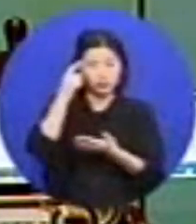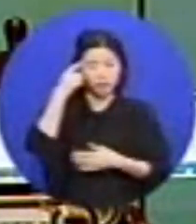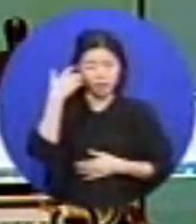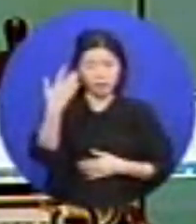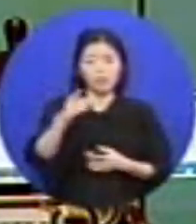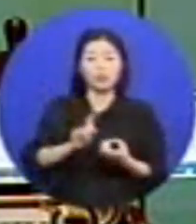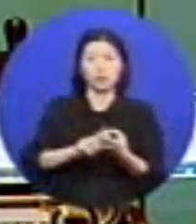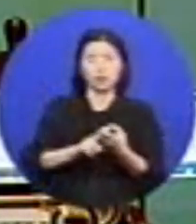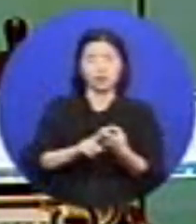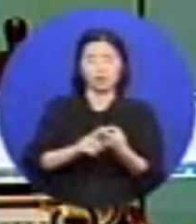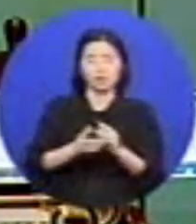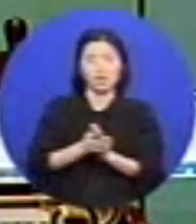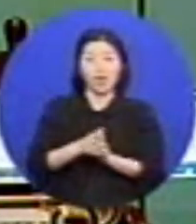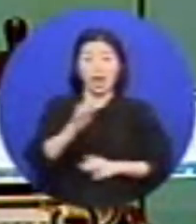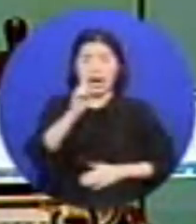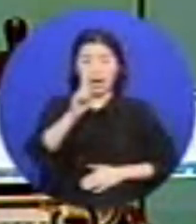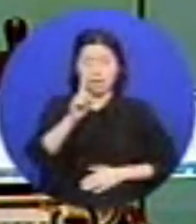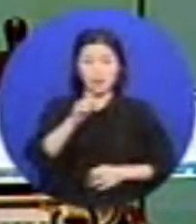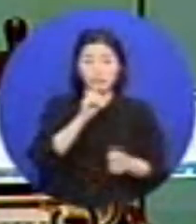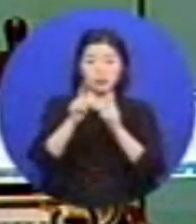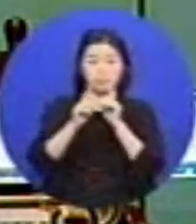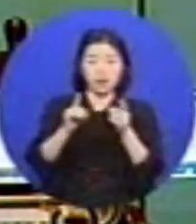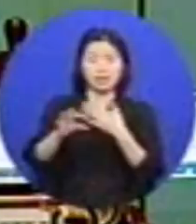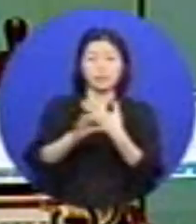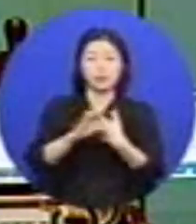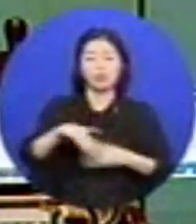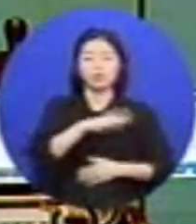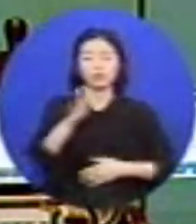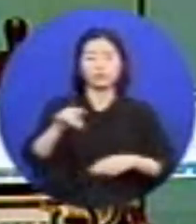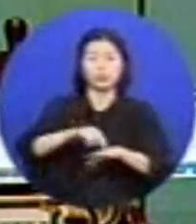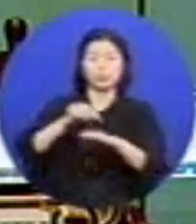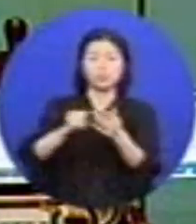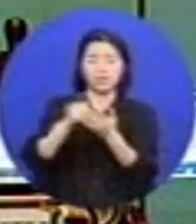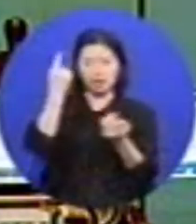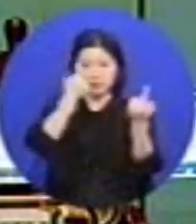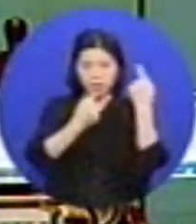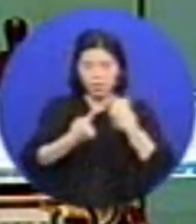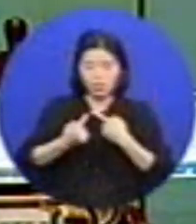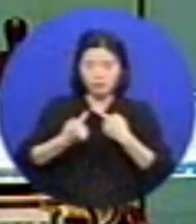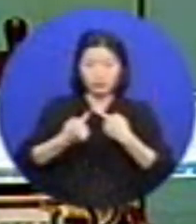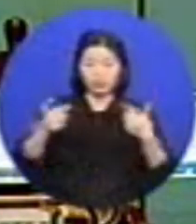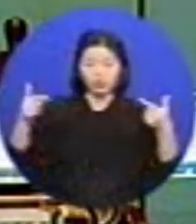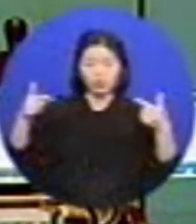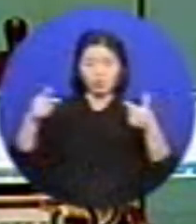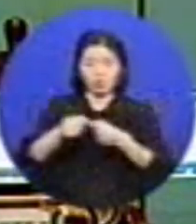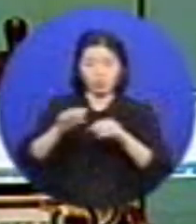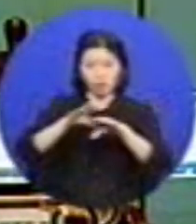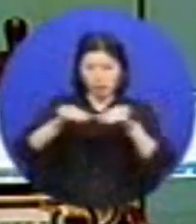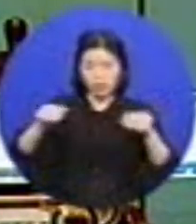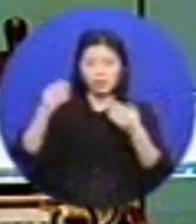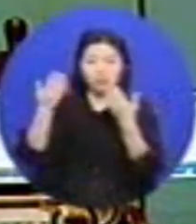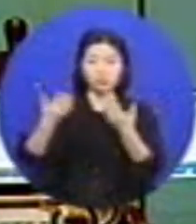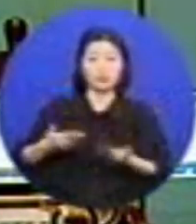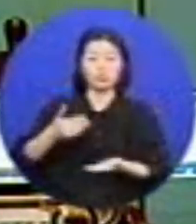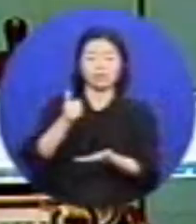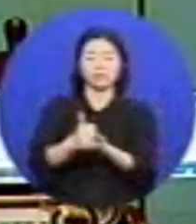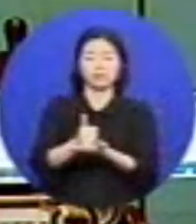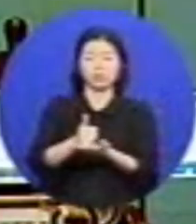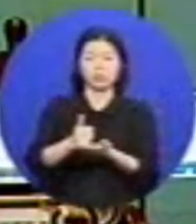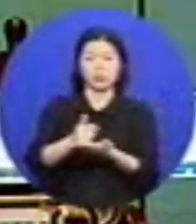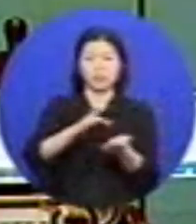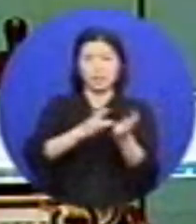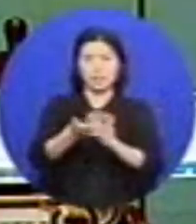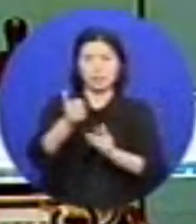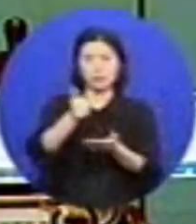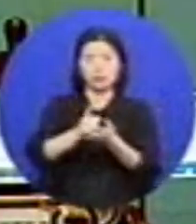하고 계세요. 한마디로 말하면 우리의 마음에 상한 것을 고쳐주시는 분이라. 예수님이 우리 마음에